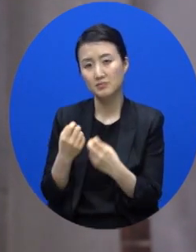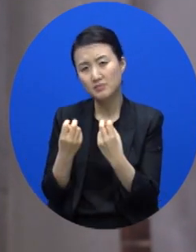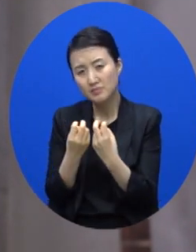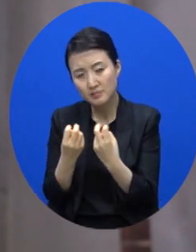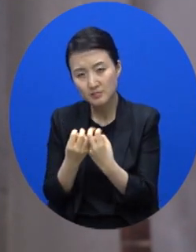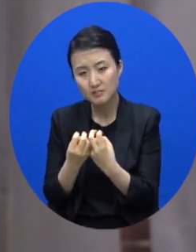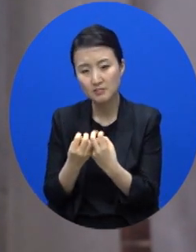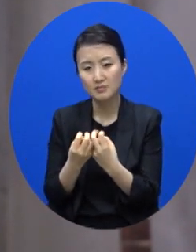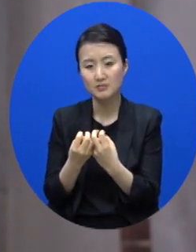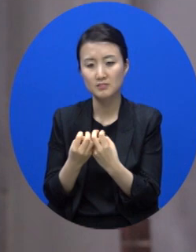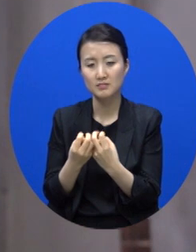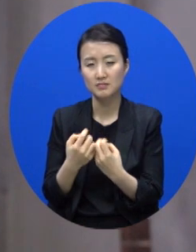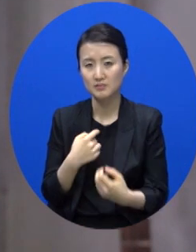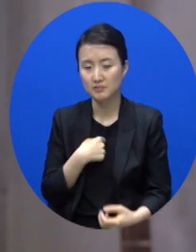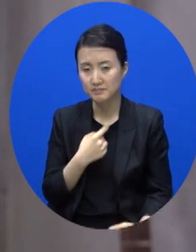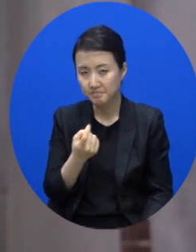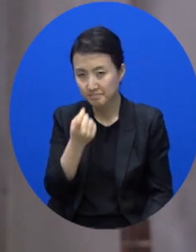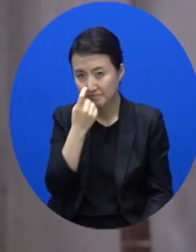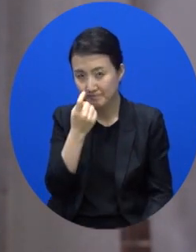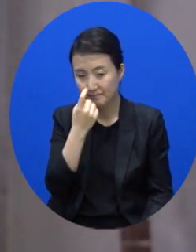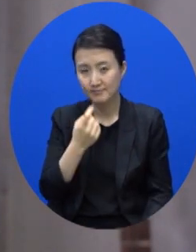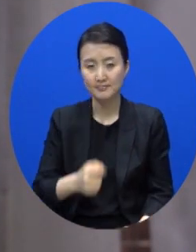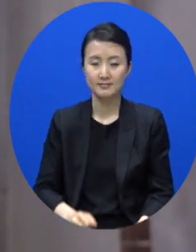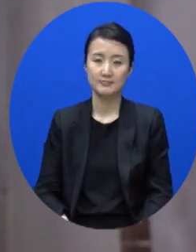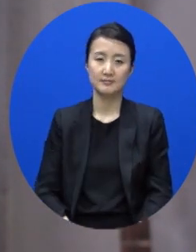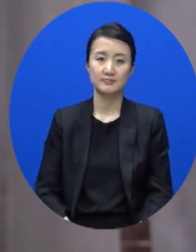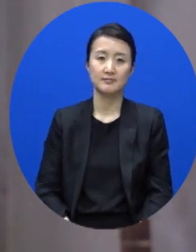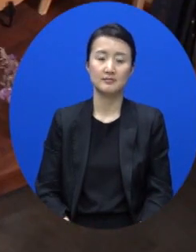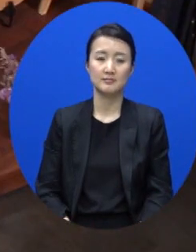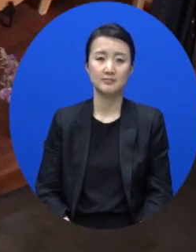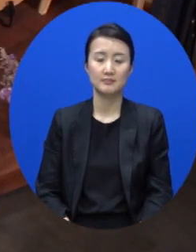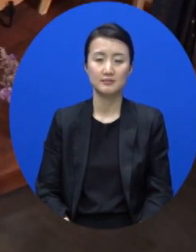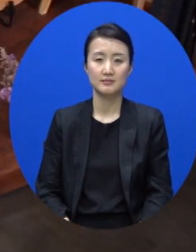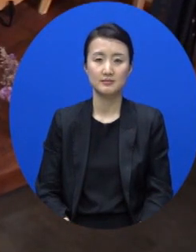방법을 배우게 됐죠.